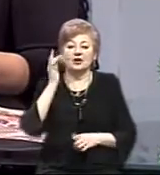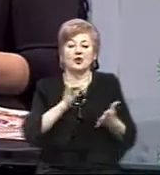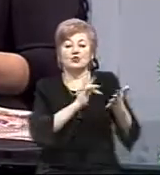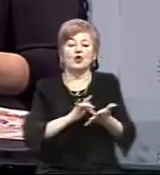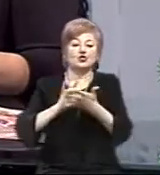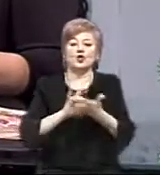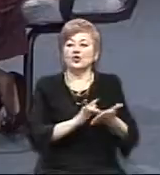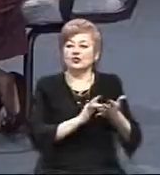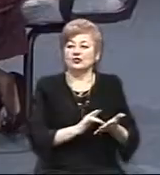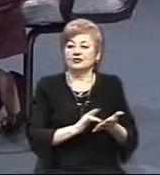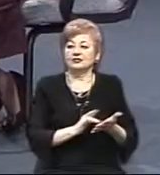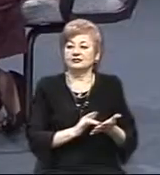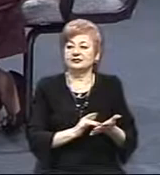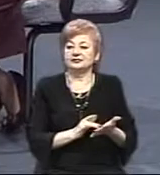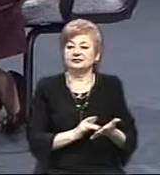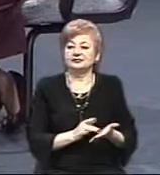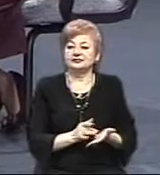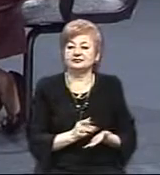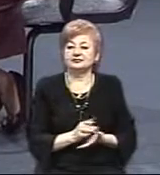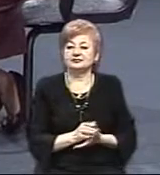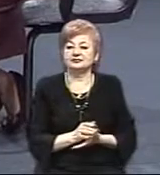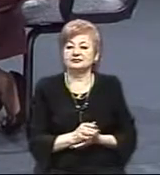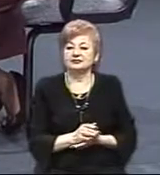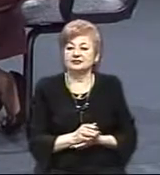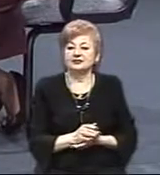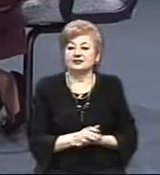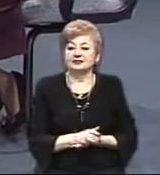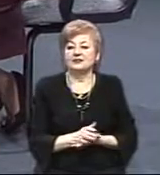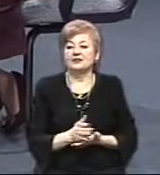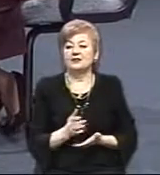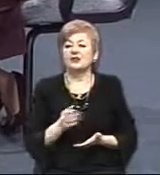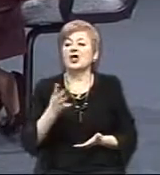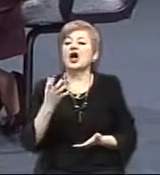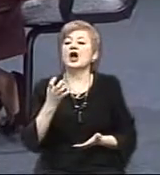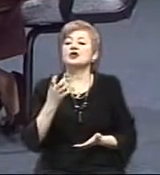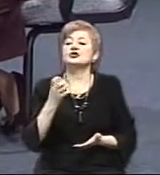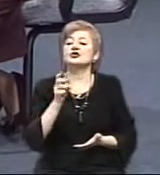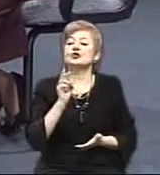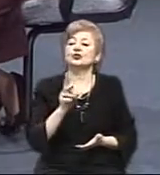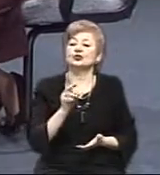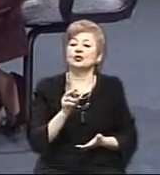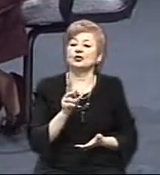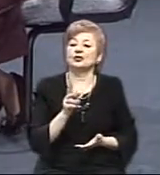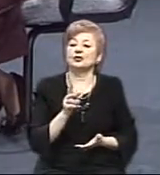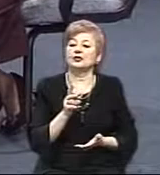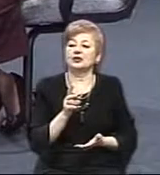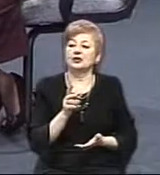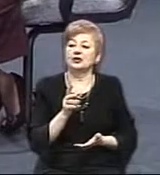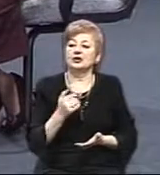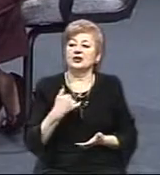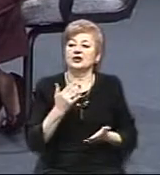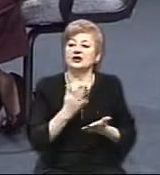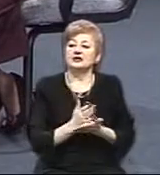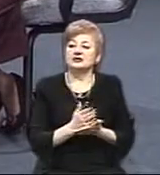подорожувати. Ми думали, кому дістанеться переселенка із Донецька. Ірі дісталася. А хто там ще є? Давайте, Іра, тримай цю Діану. А хто там ще є? У нас